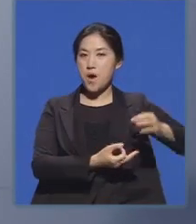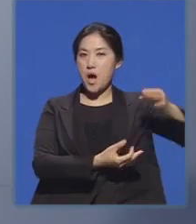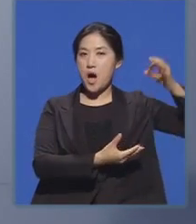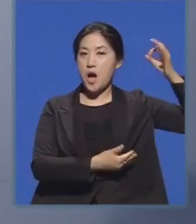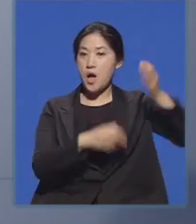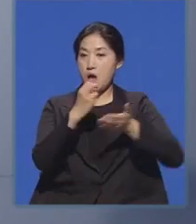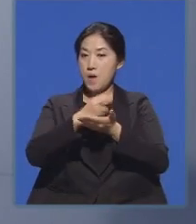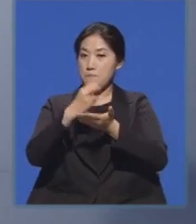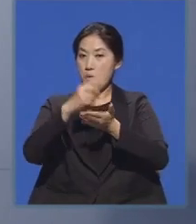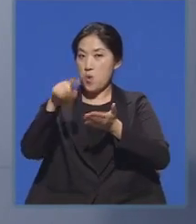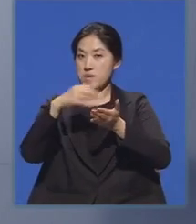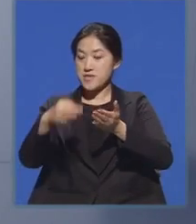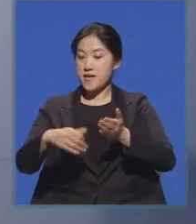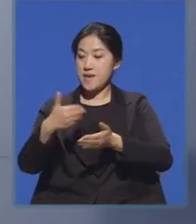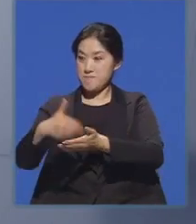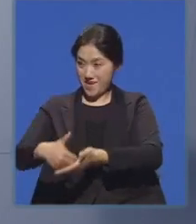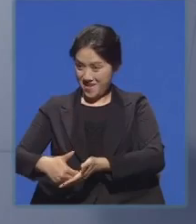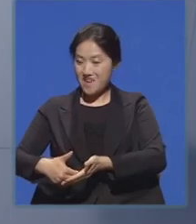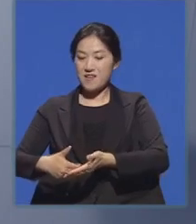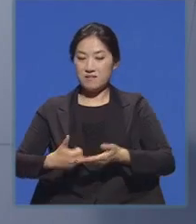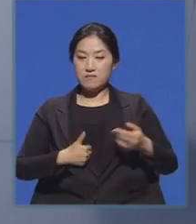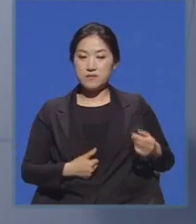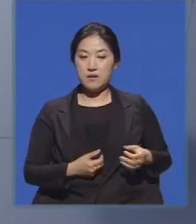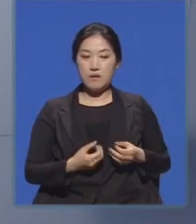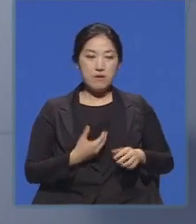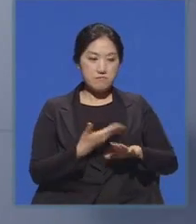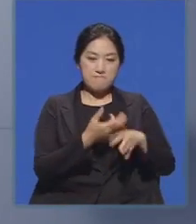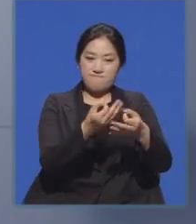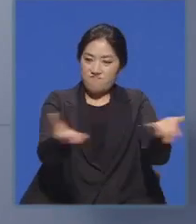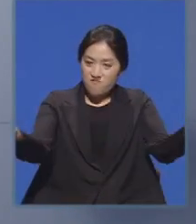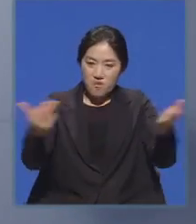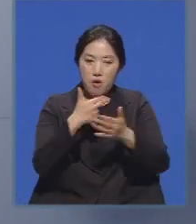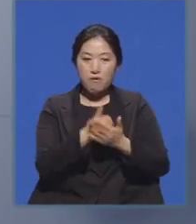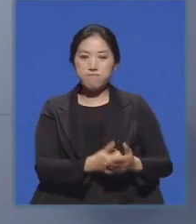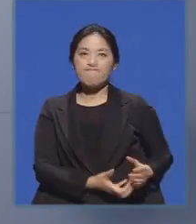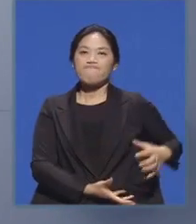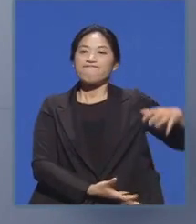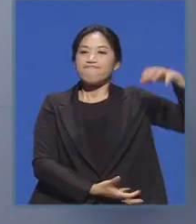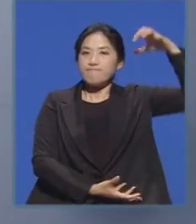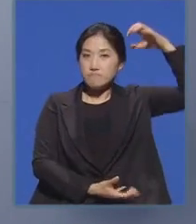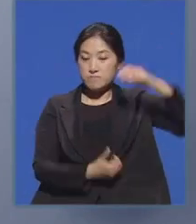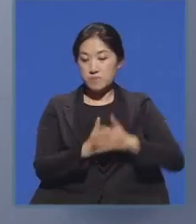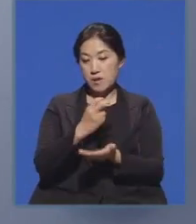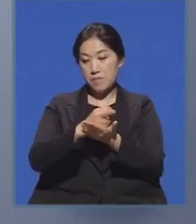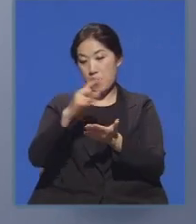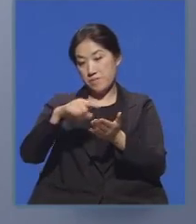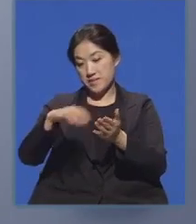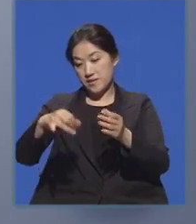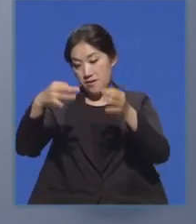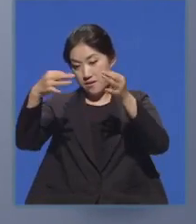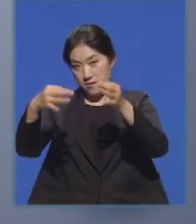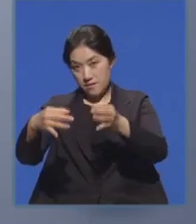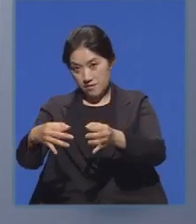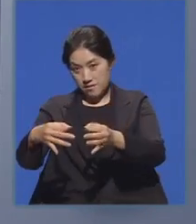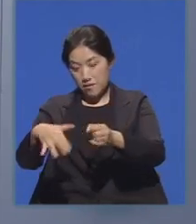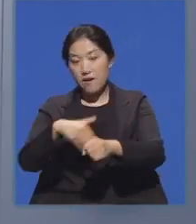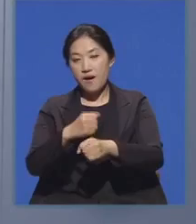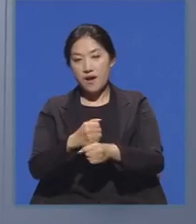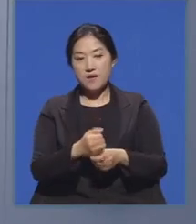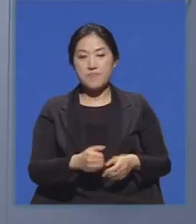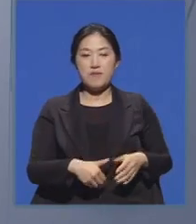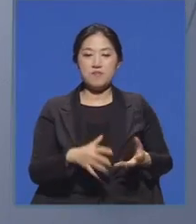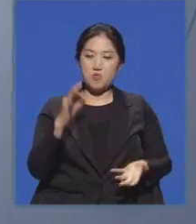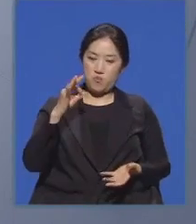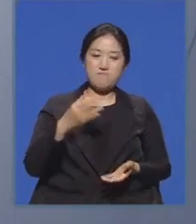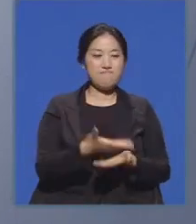법인세를 낮춰줬는데 투자는 안 하고 사내 유보금만 엄청나게 늘었습니다. 법인세를 인하한다는 게 투자 증대로 연결된다는 그거는 그런